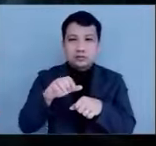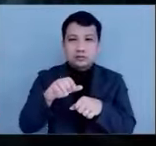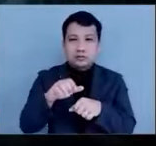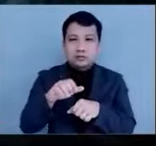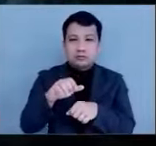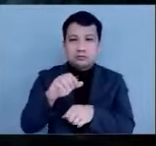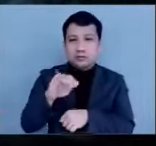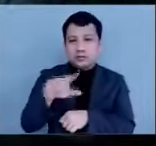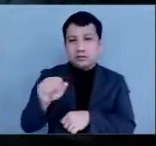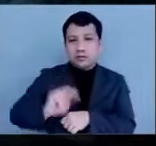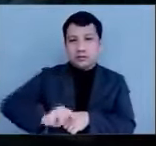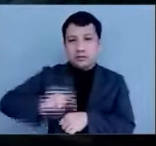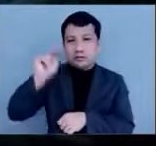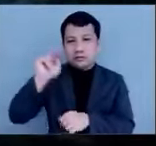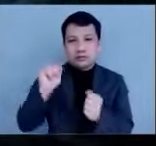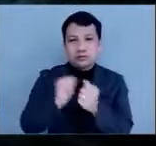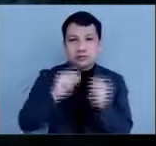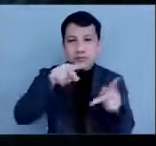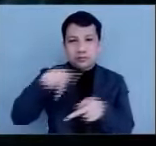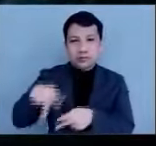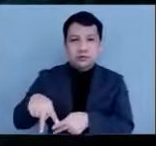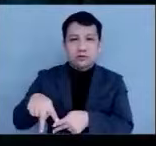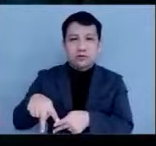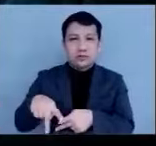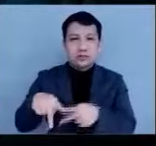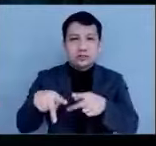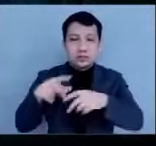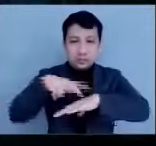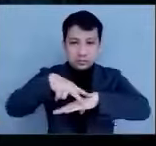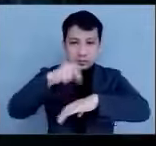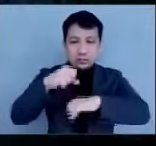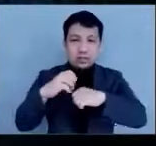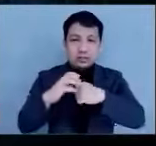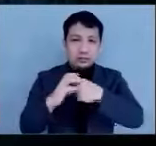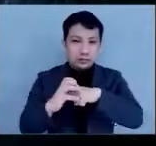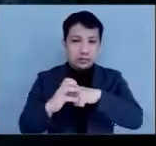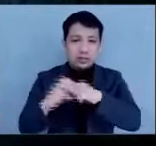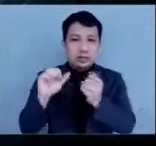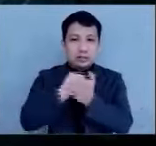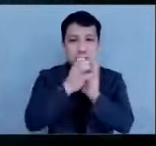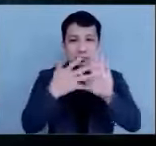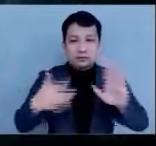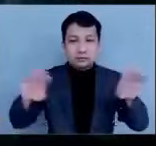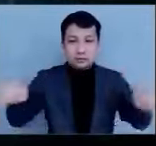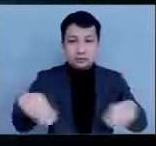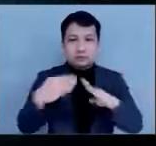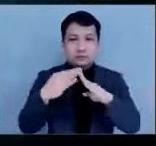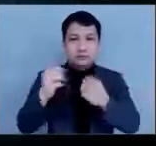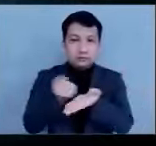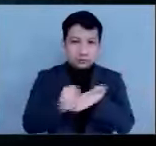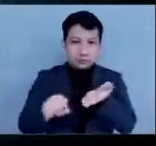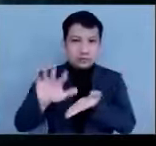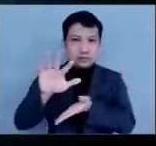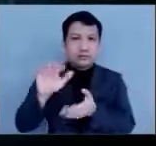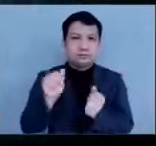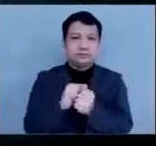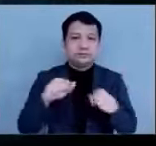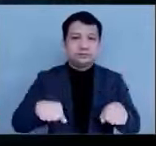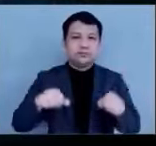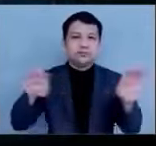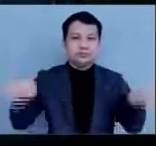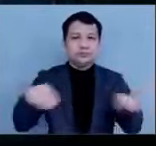Marinduque, northern part ng Palawan, Camarines Norte, Camarines Sur, Catanduanes, Albay, Sorsogon, pati na sa Aklan,